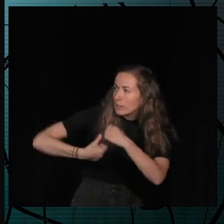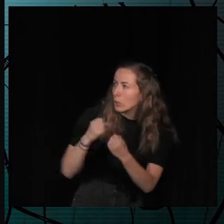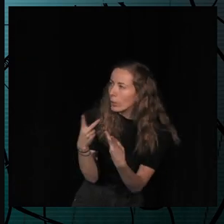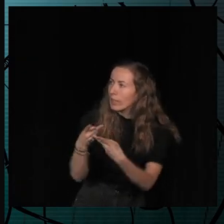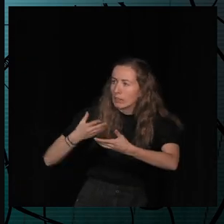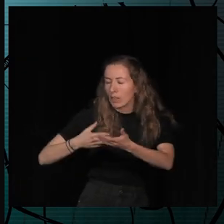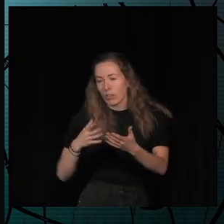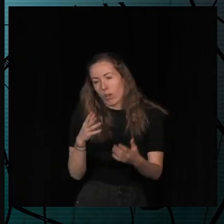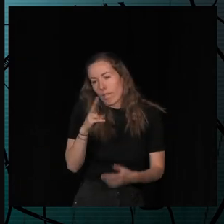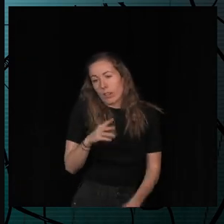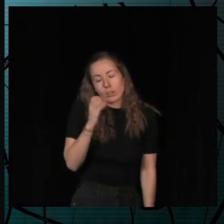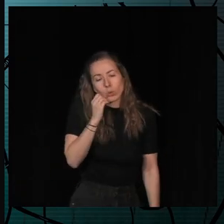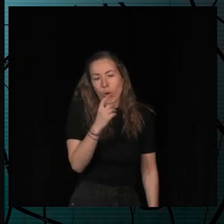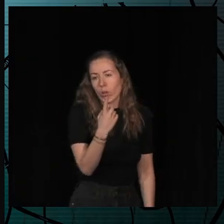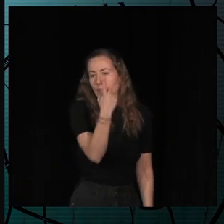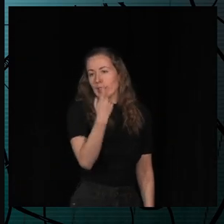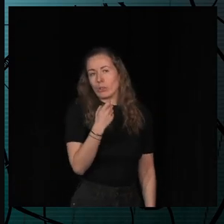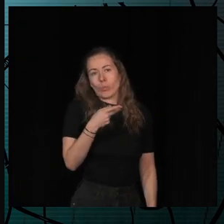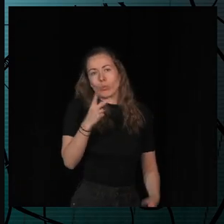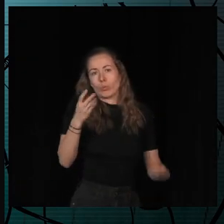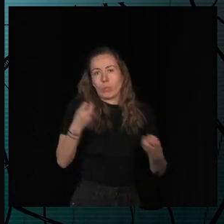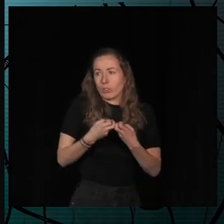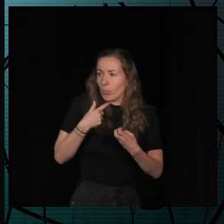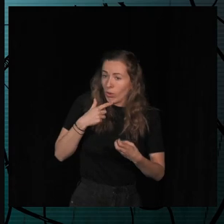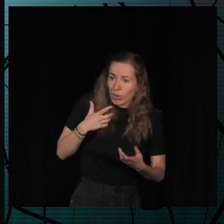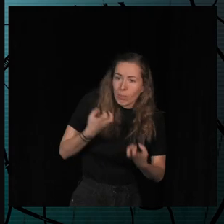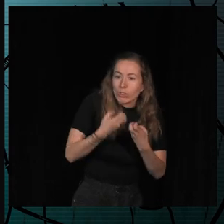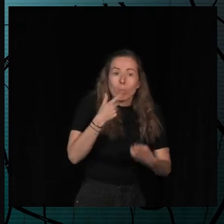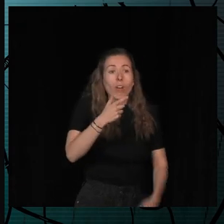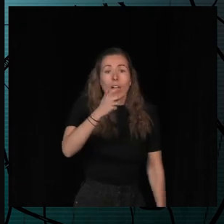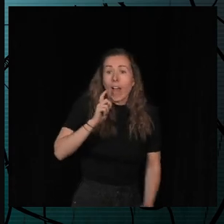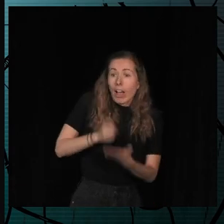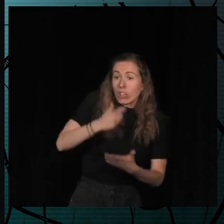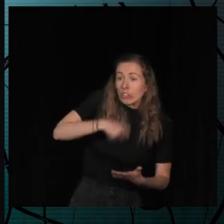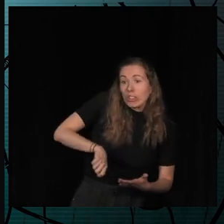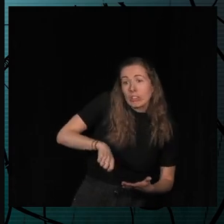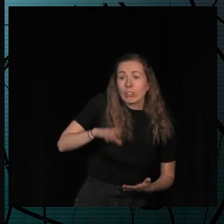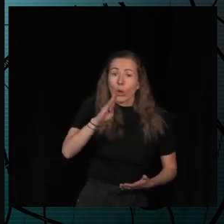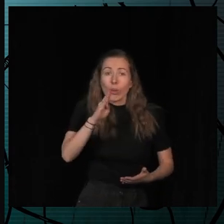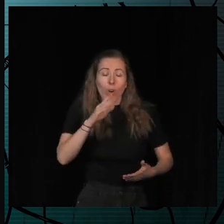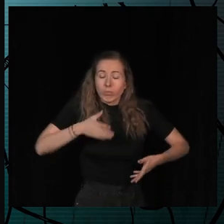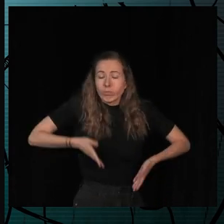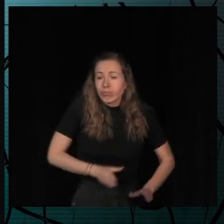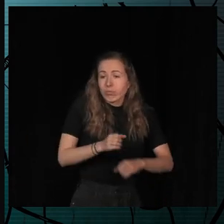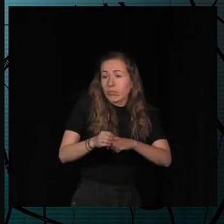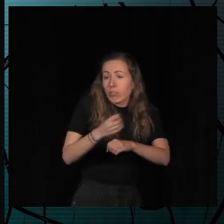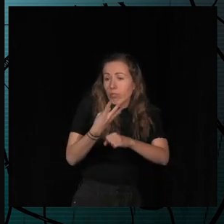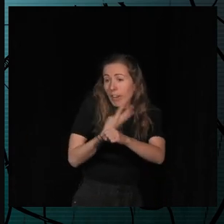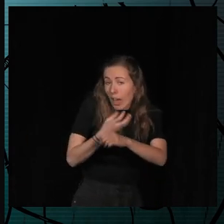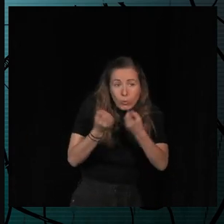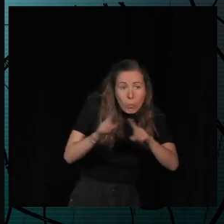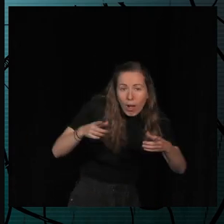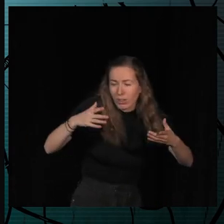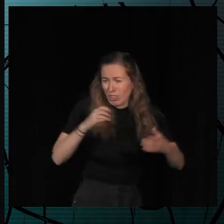pas nous interroger sur voilà est-ce qu'ils achètent un jean végan ou pas végan bon bah ils prennent la décision tout seul quoi mais pour les